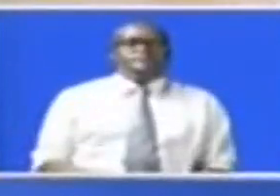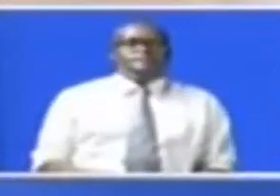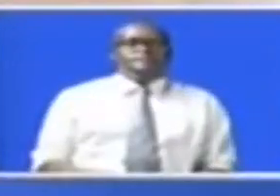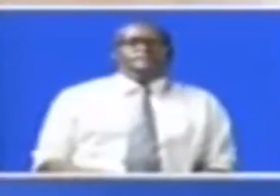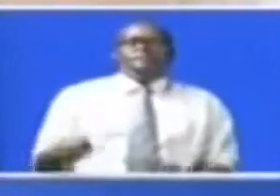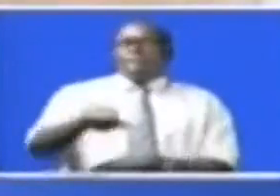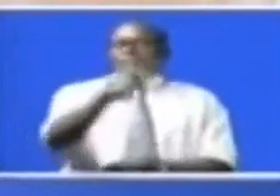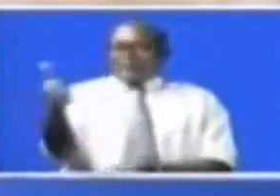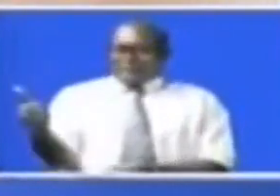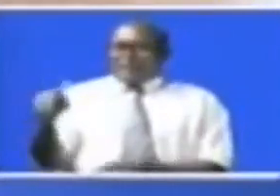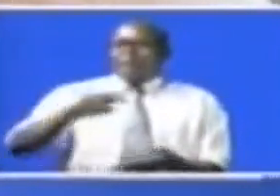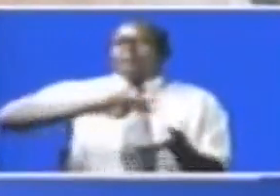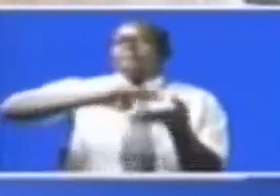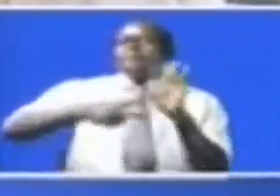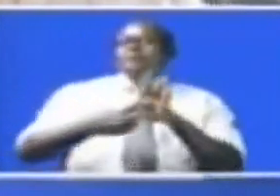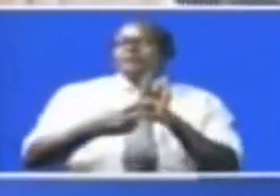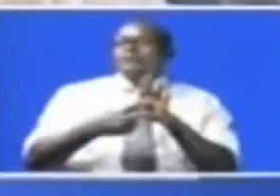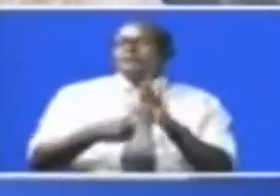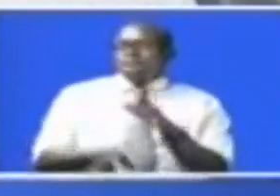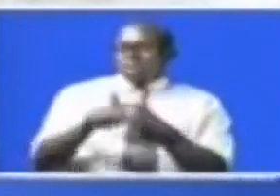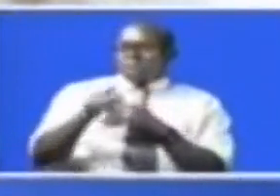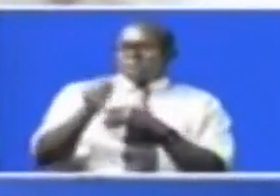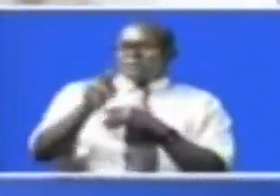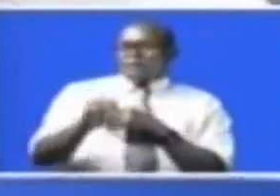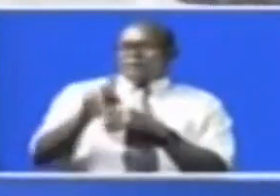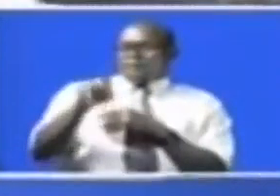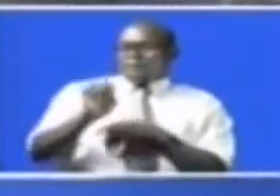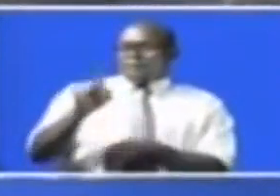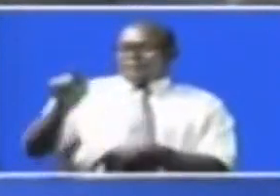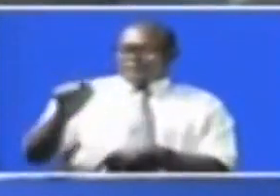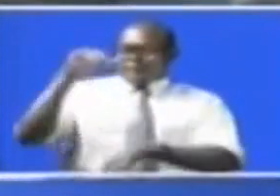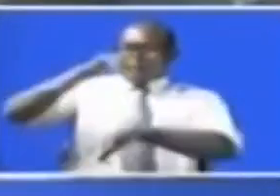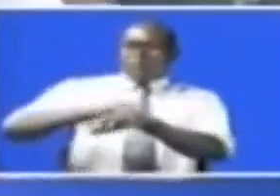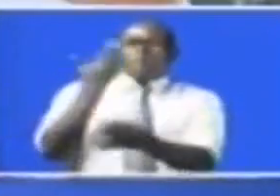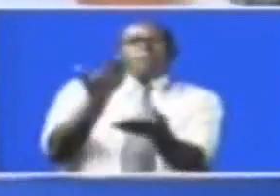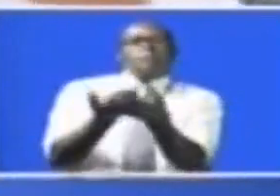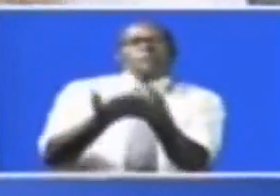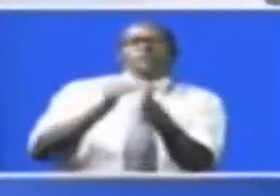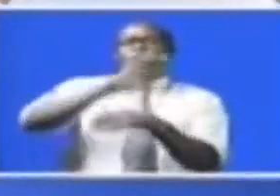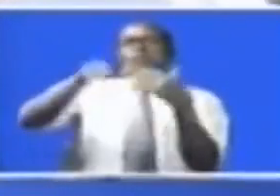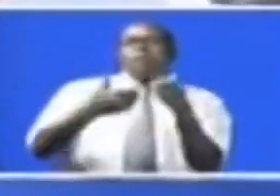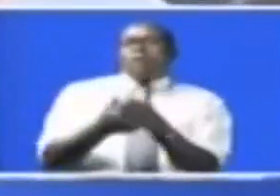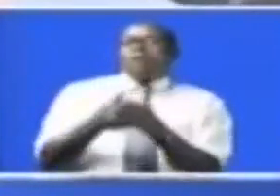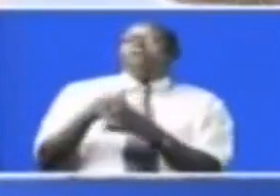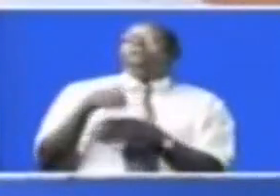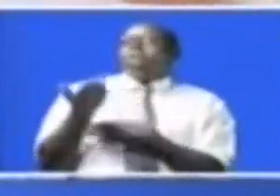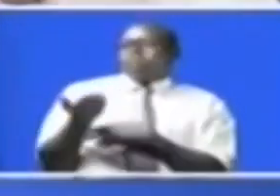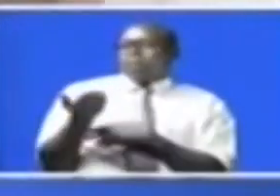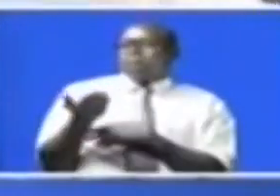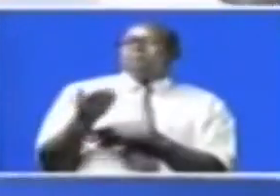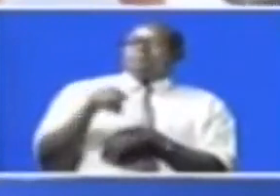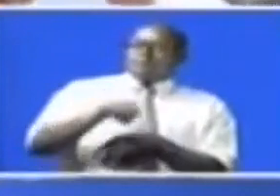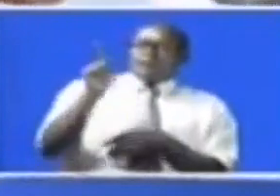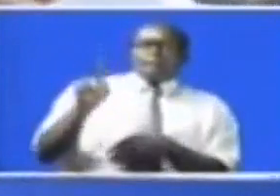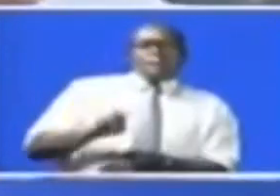Ile kingine ambayo iko hapa Kamket ndio ameshika hiyo proposal zote na amechukua huko mbele, na between yeye